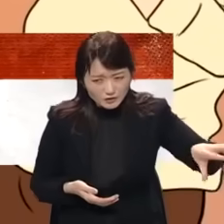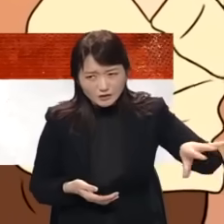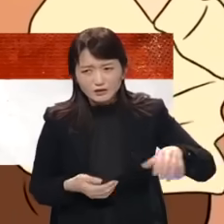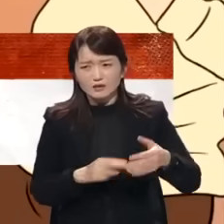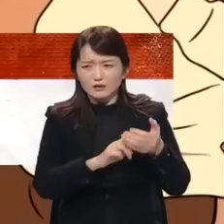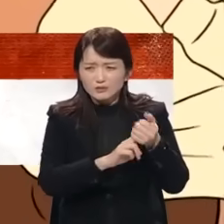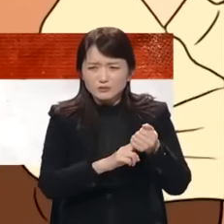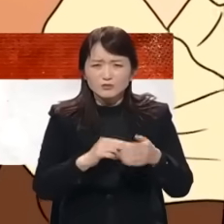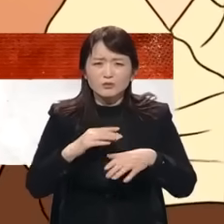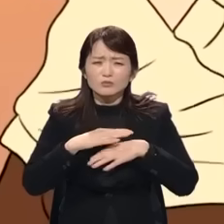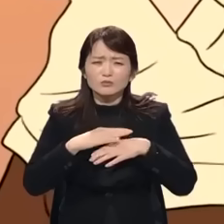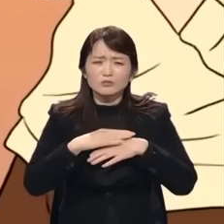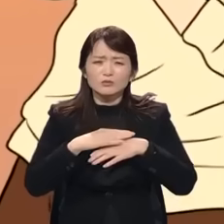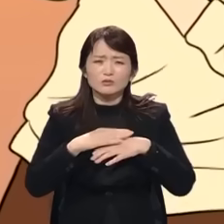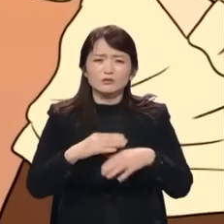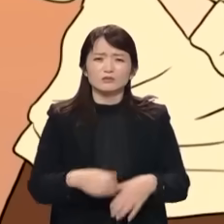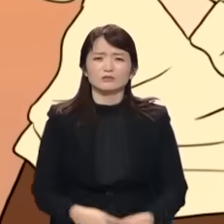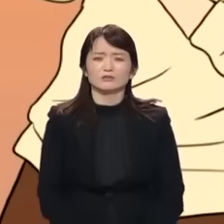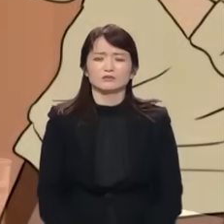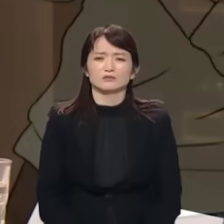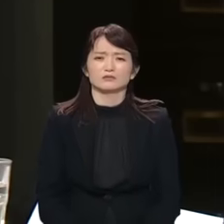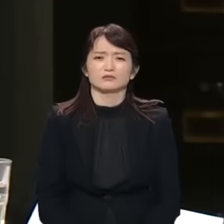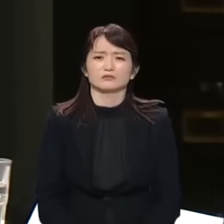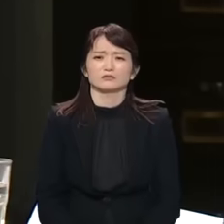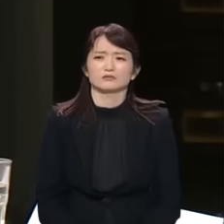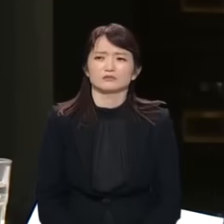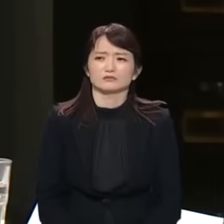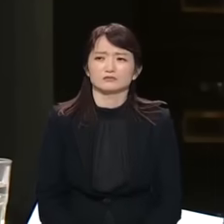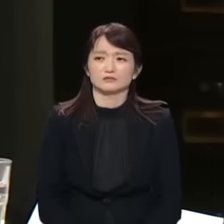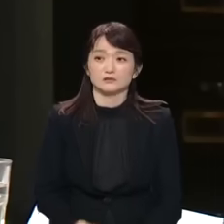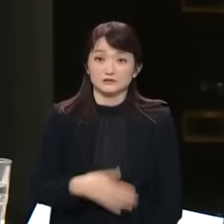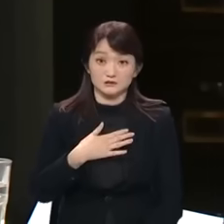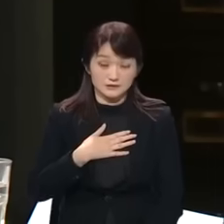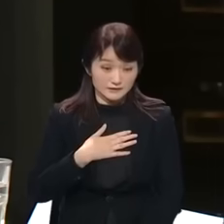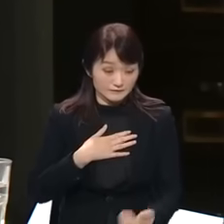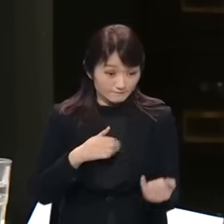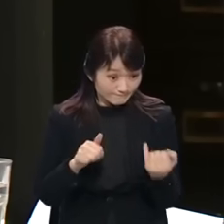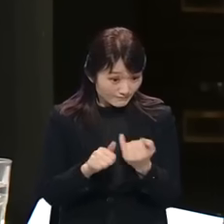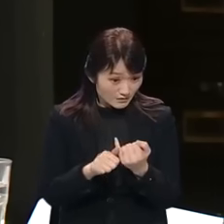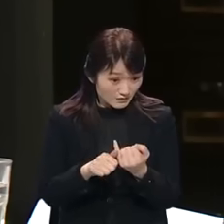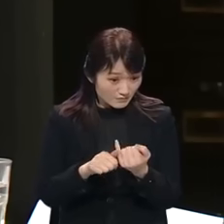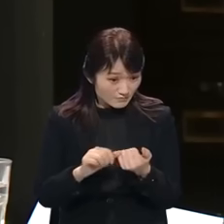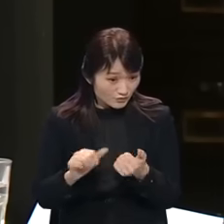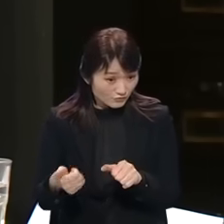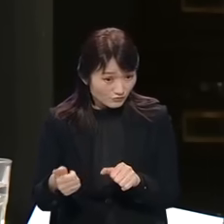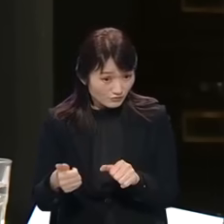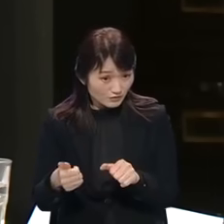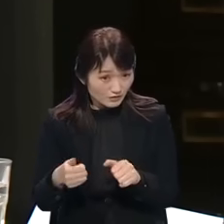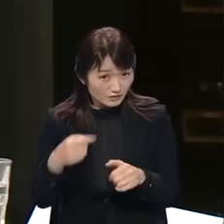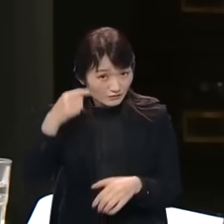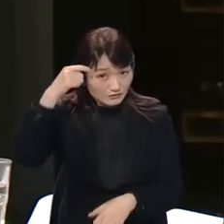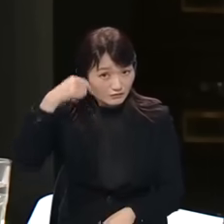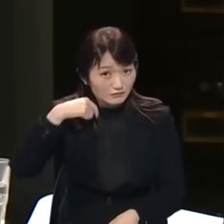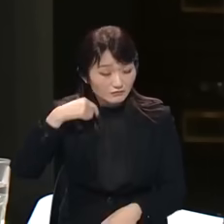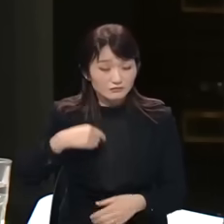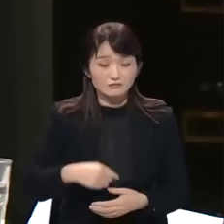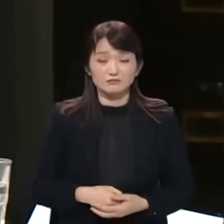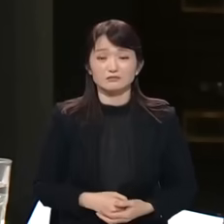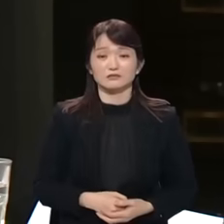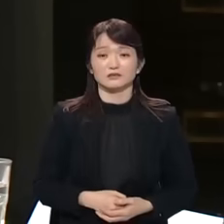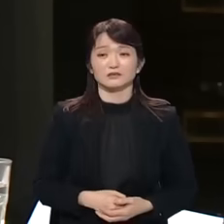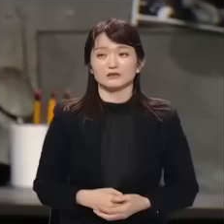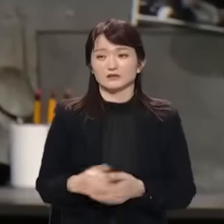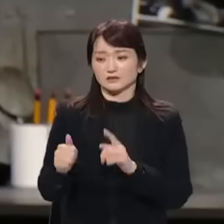놓고 무서운 거예요 저는 나랑 결혼할래 죽을래 뭐 약간 이런 느낌인가요 아 그런 느낌인 거죠 그렇게